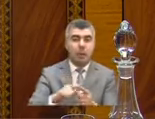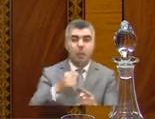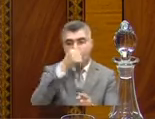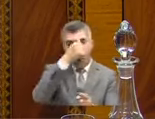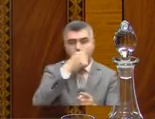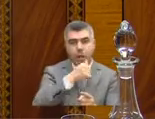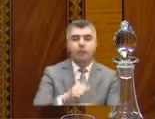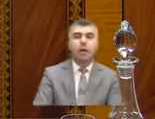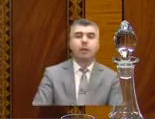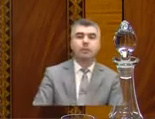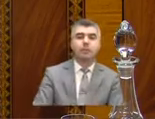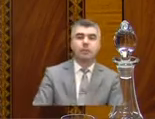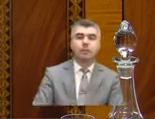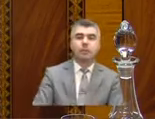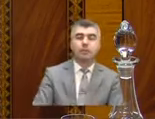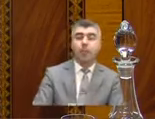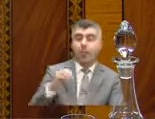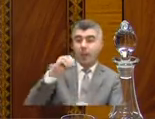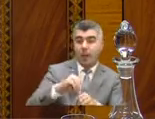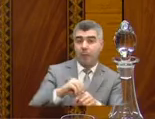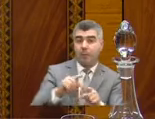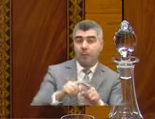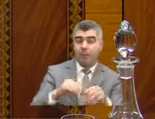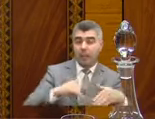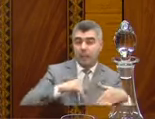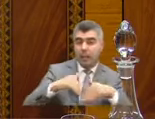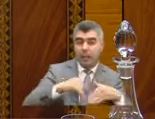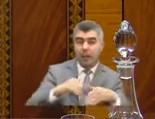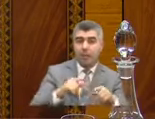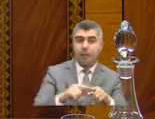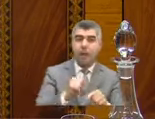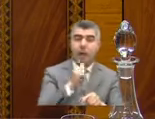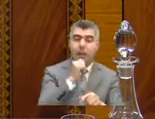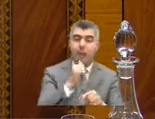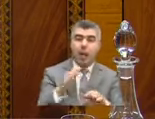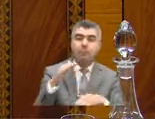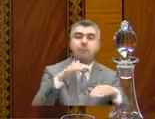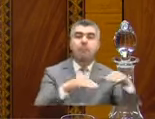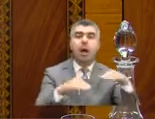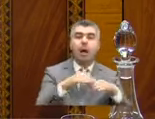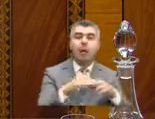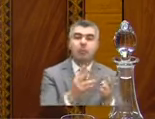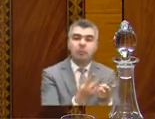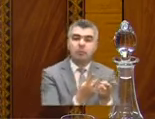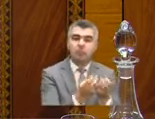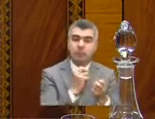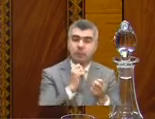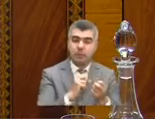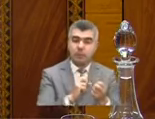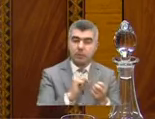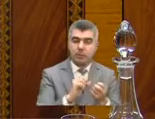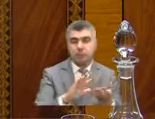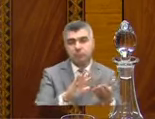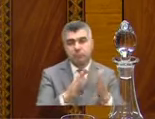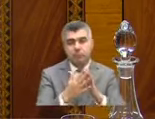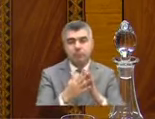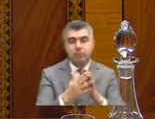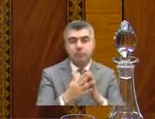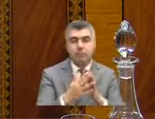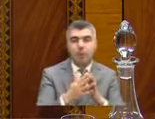قراق، وتفعيل خارطة الطريق لمشاريع تحلية المياه البحر بهدف تأمين تعبئة أكثر